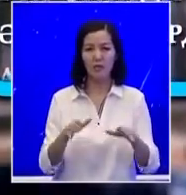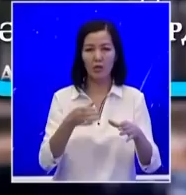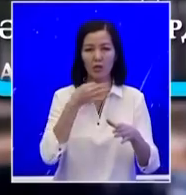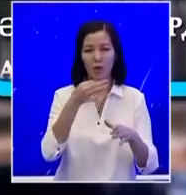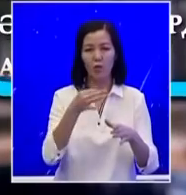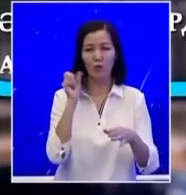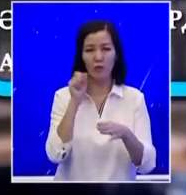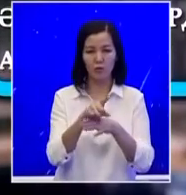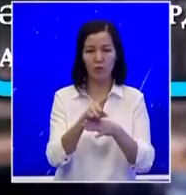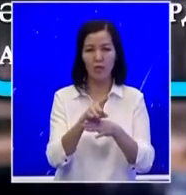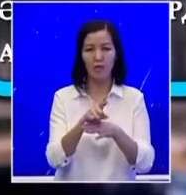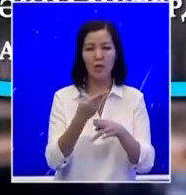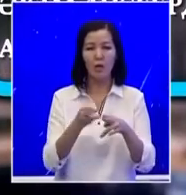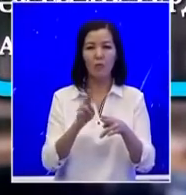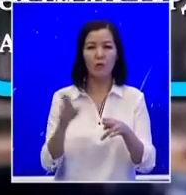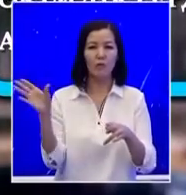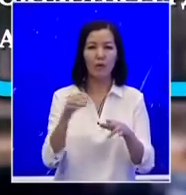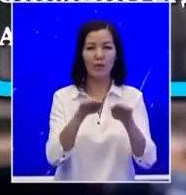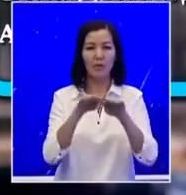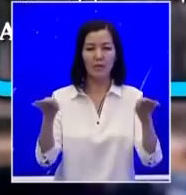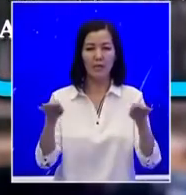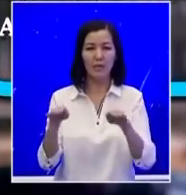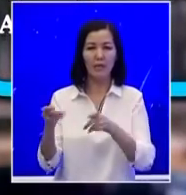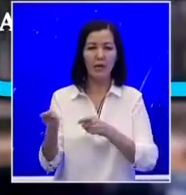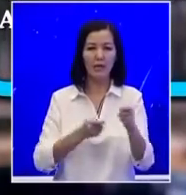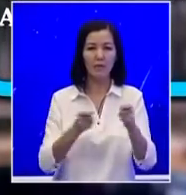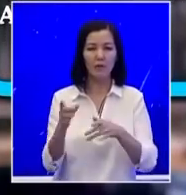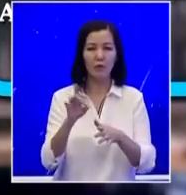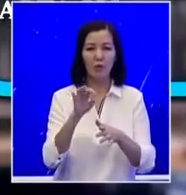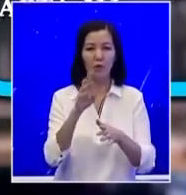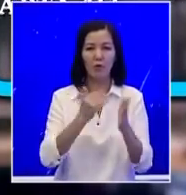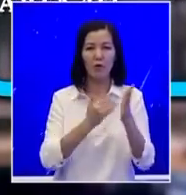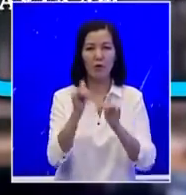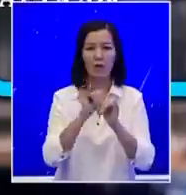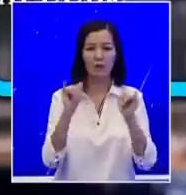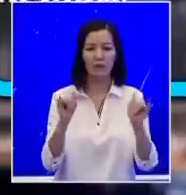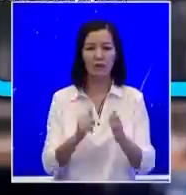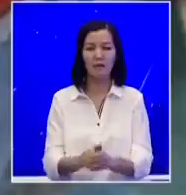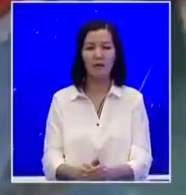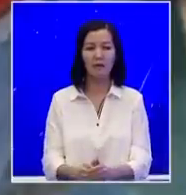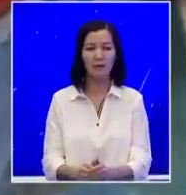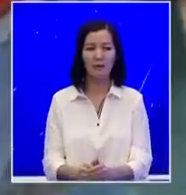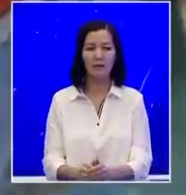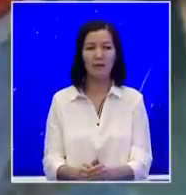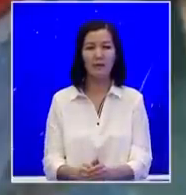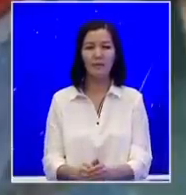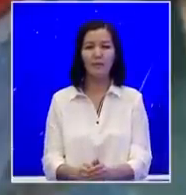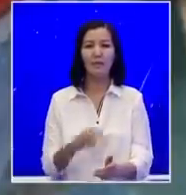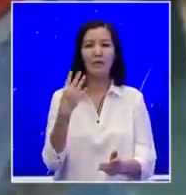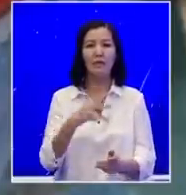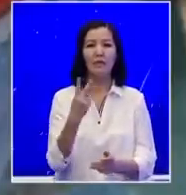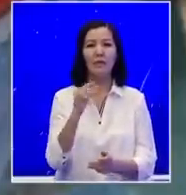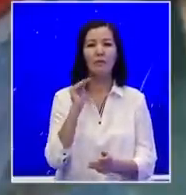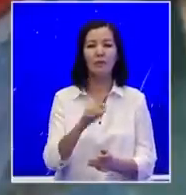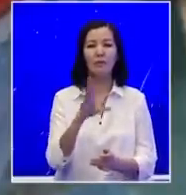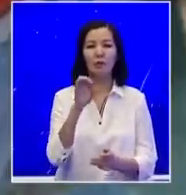жауапкершілік жүктеледі. Бұл орайда барлық деңгейдегі әкімдіктердің рөлі айтарлықтай артады. Айтулы 42,500